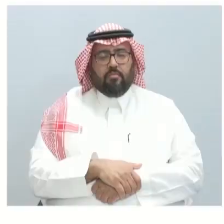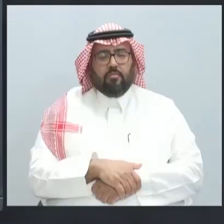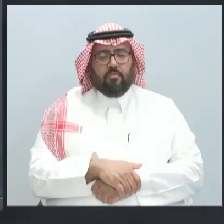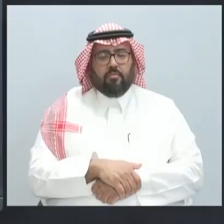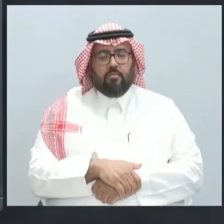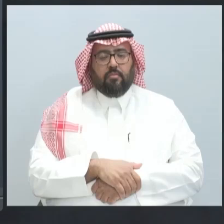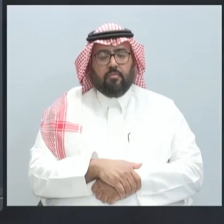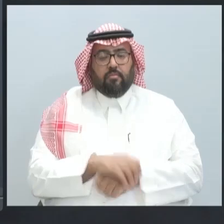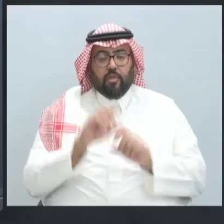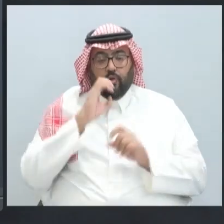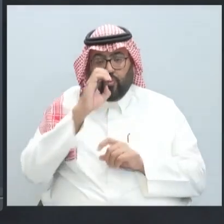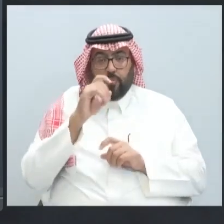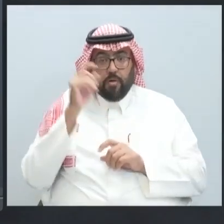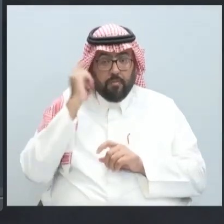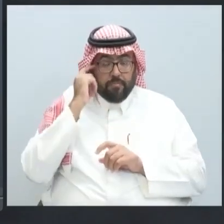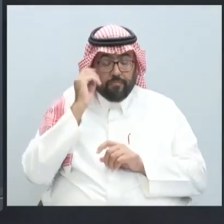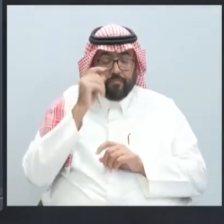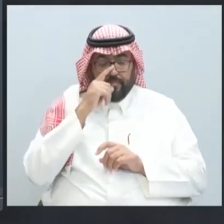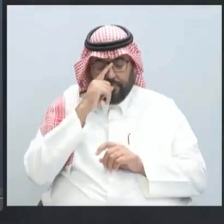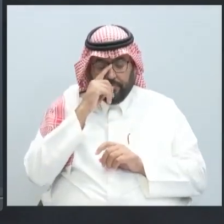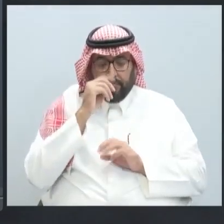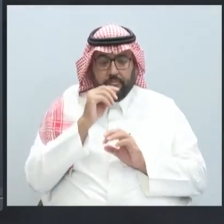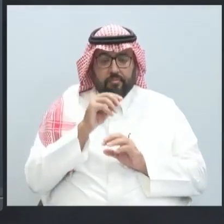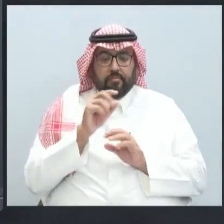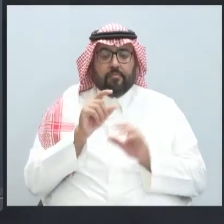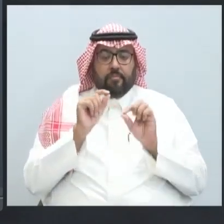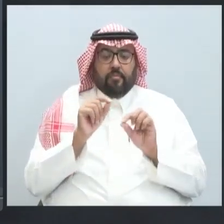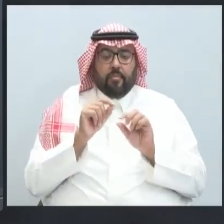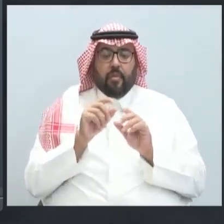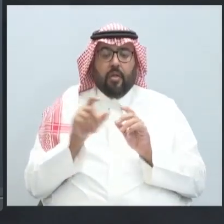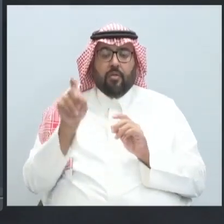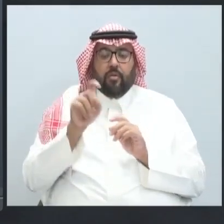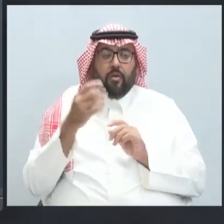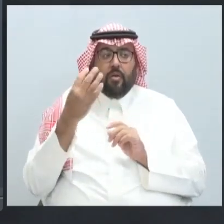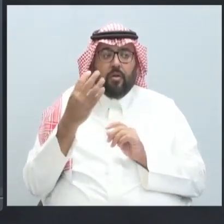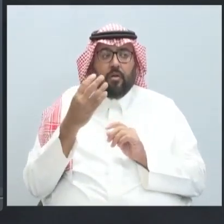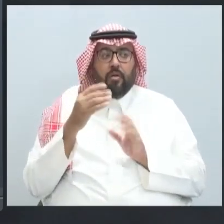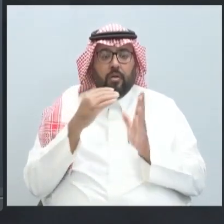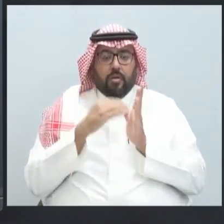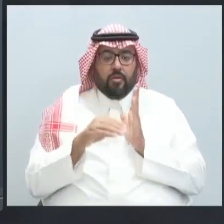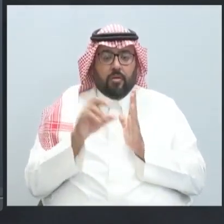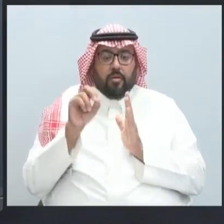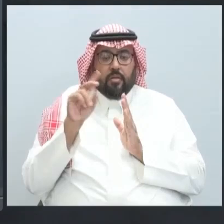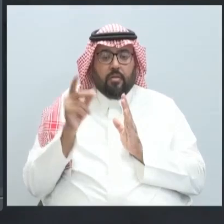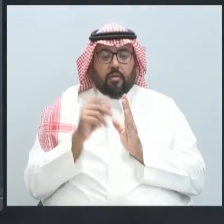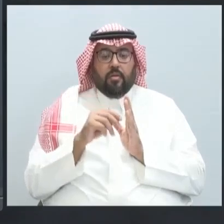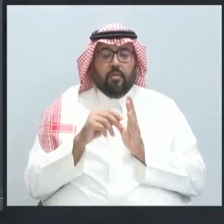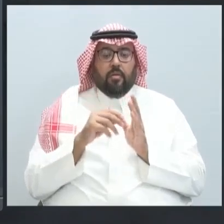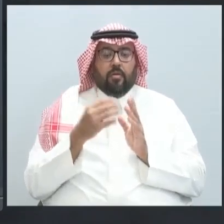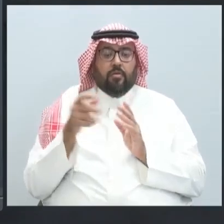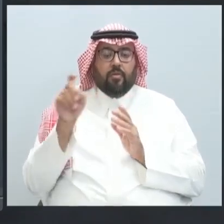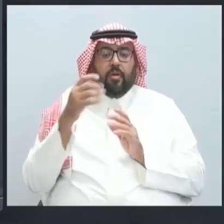هاي مبدئين وصلت الاجابه بارك الله فيكم اذا هل نستطيع هنا في السؤال الرابع نصف قطر وهنا في السؤال الخامس قطر